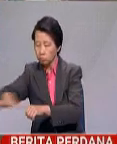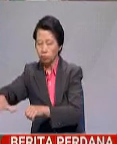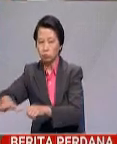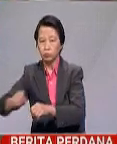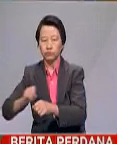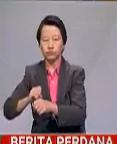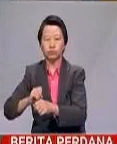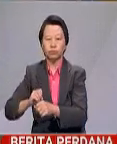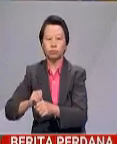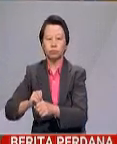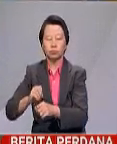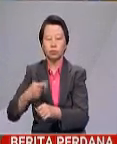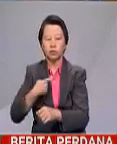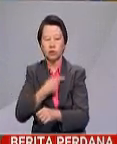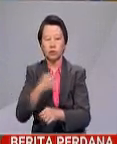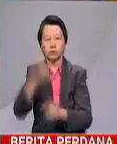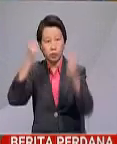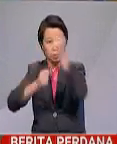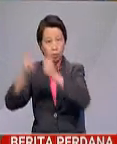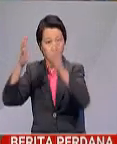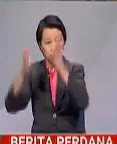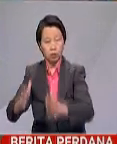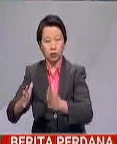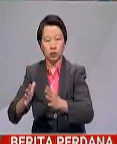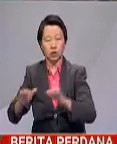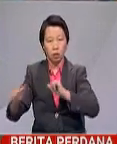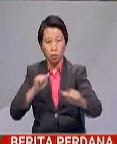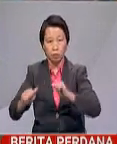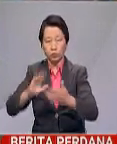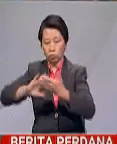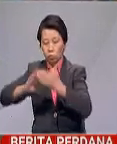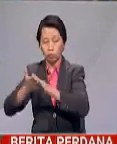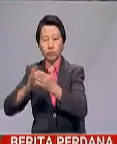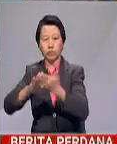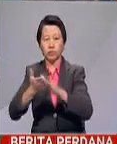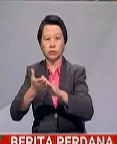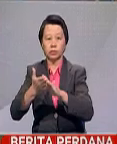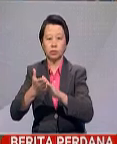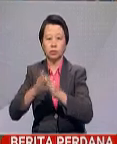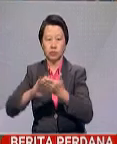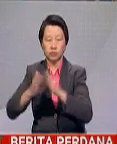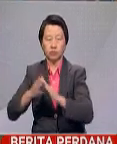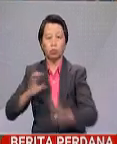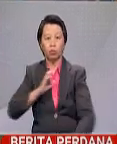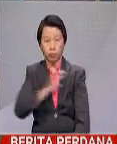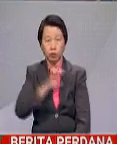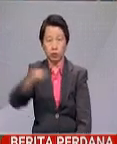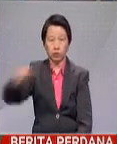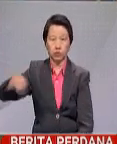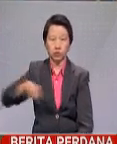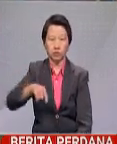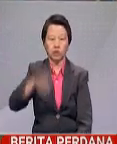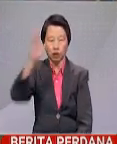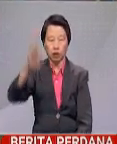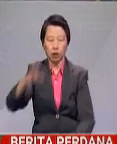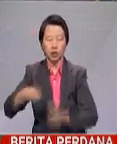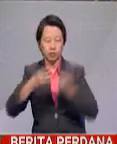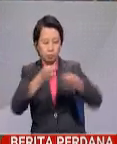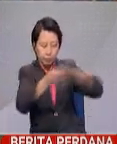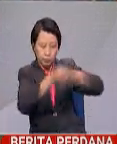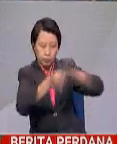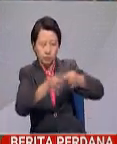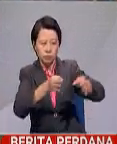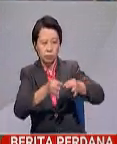recovery apa ni, kita punya Tourism Recovery Action Committee ini akan memberi